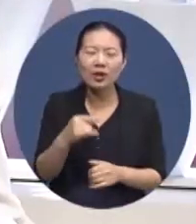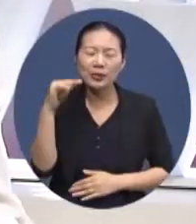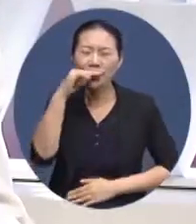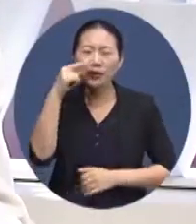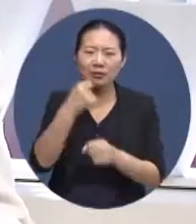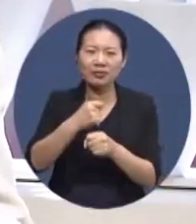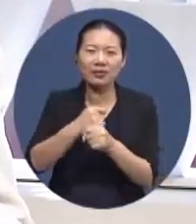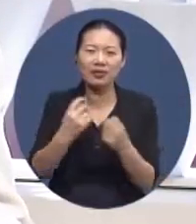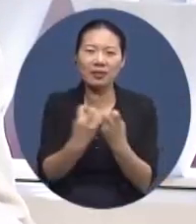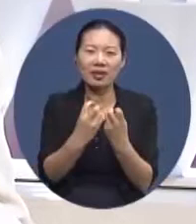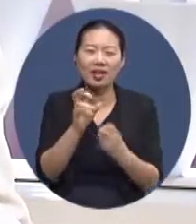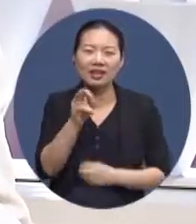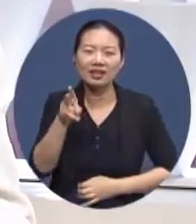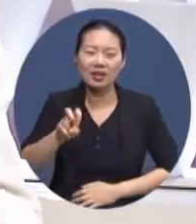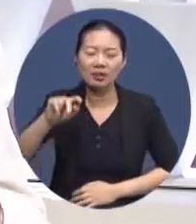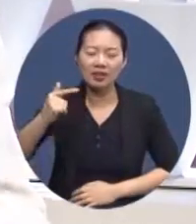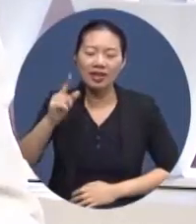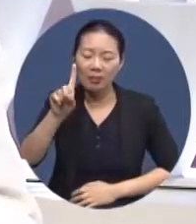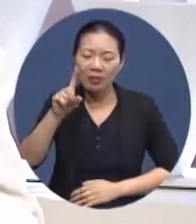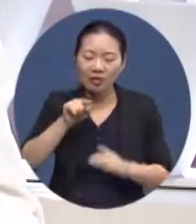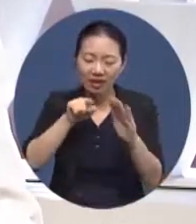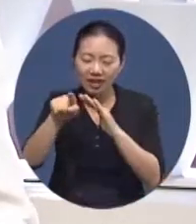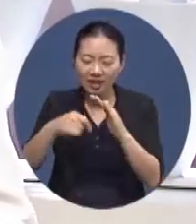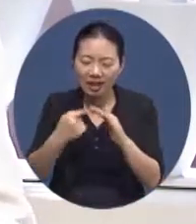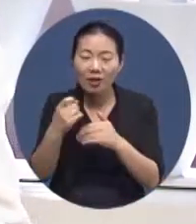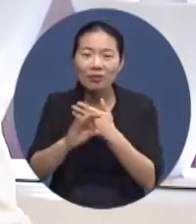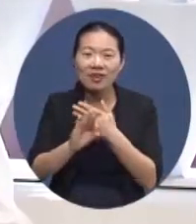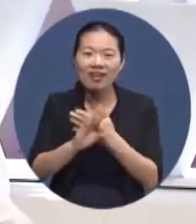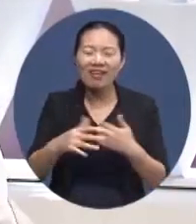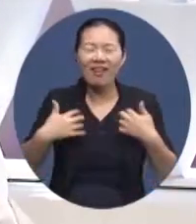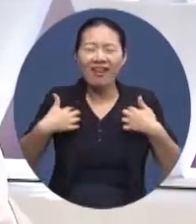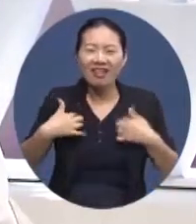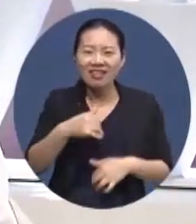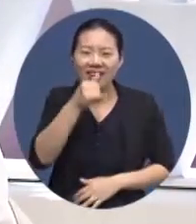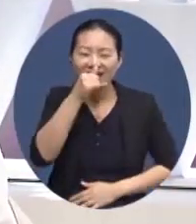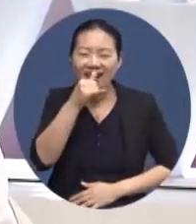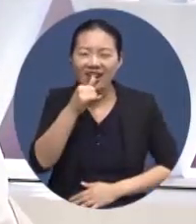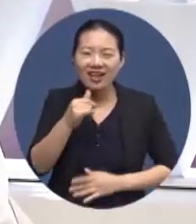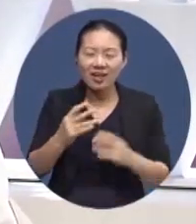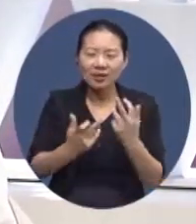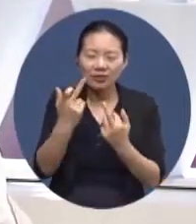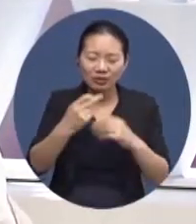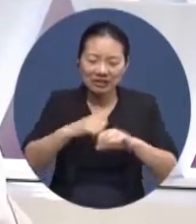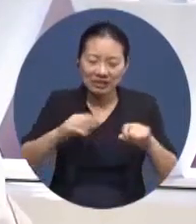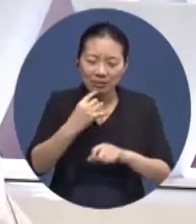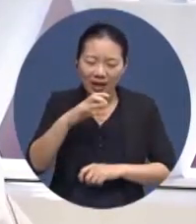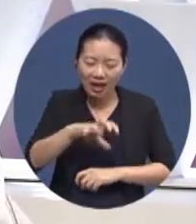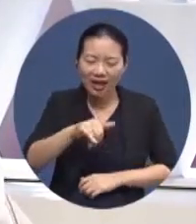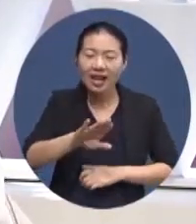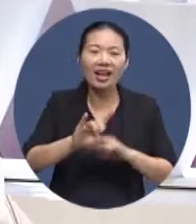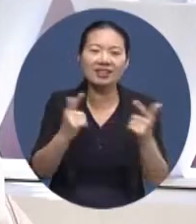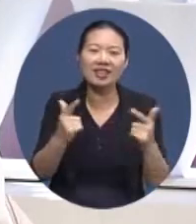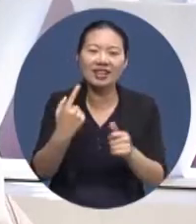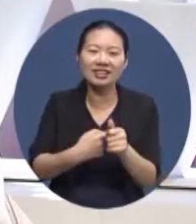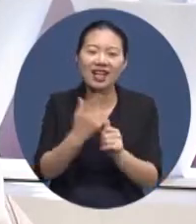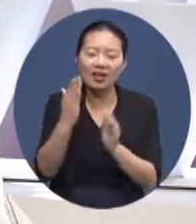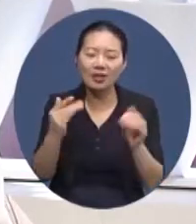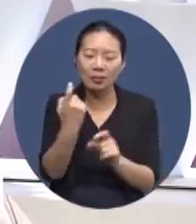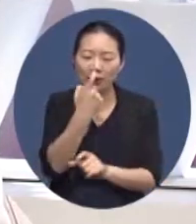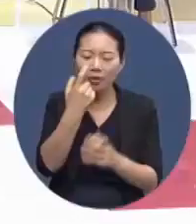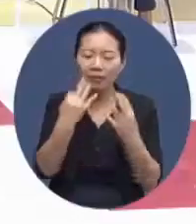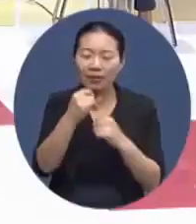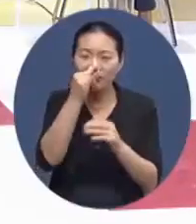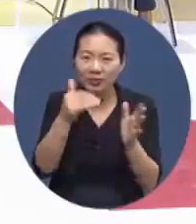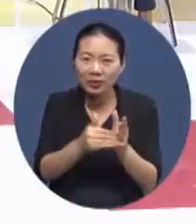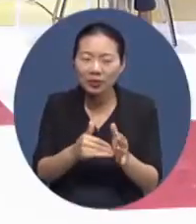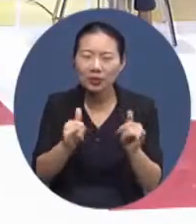거는 염전 한번 갔다 오면 되게 재밌잖아요. 그래서 뭐 꼭 들과 산만이 아니고 자연에서 배우는 게 많으니까 특히 사회